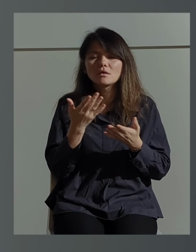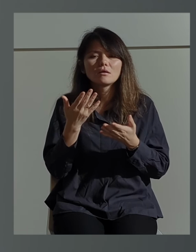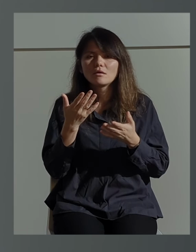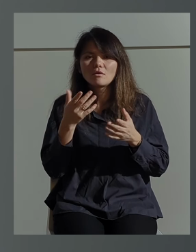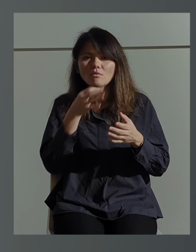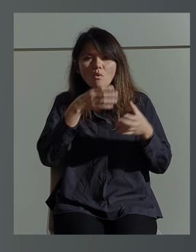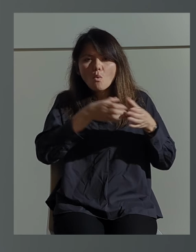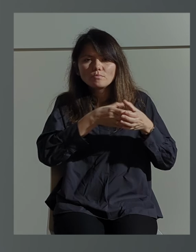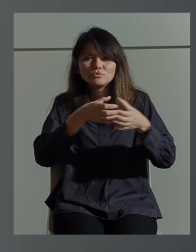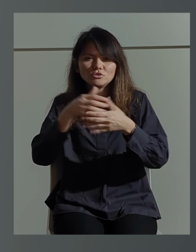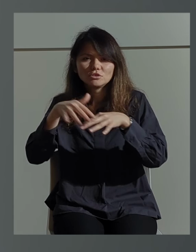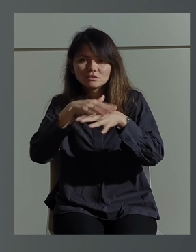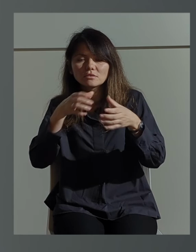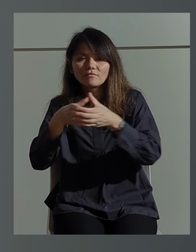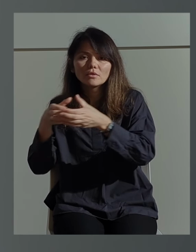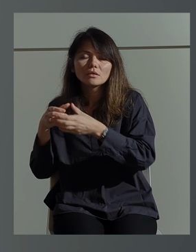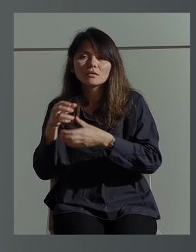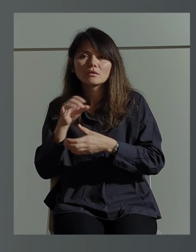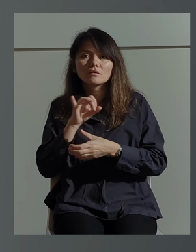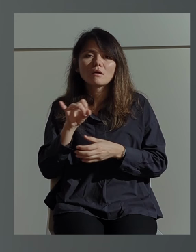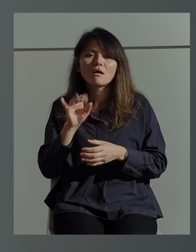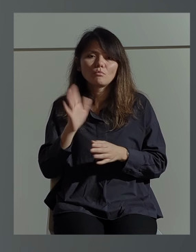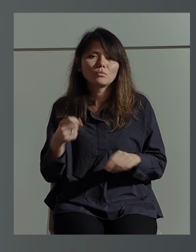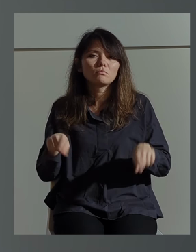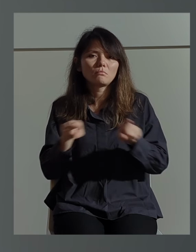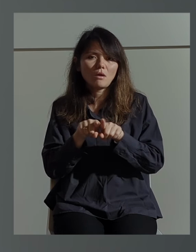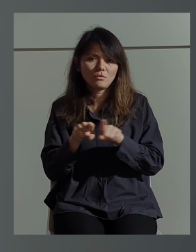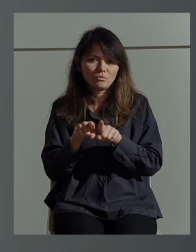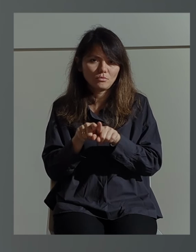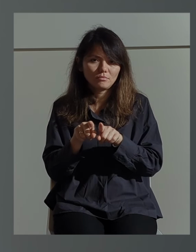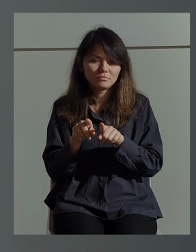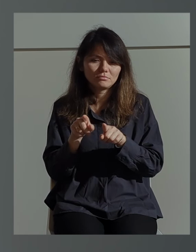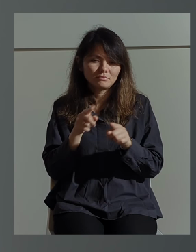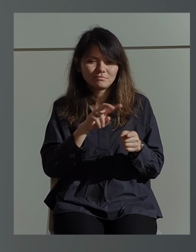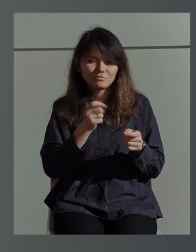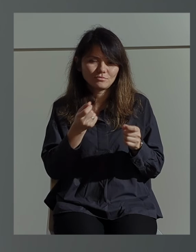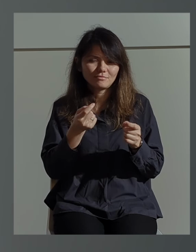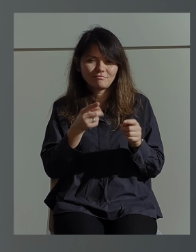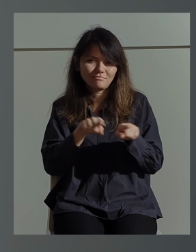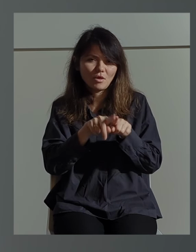будет подобно А друг другу вот